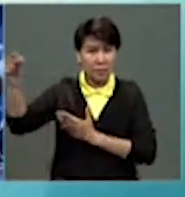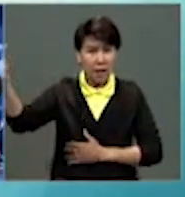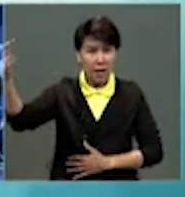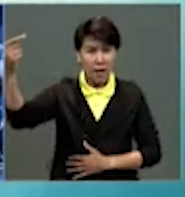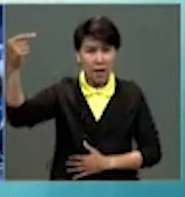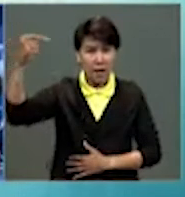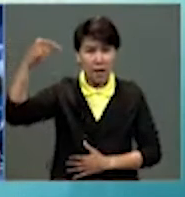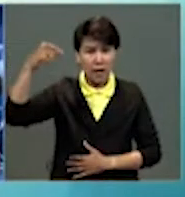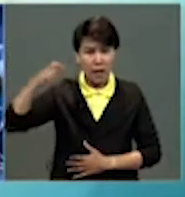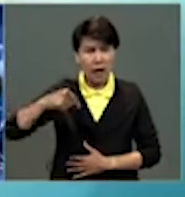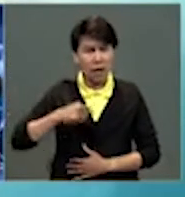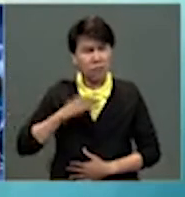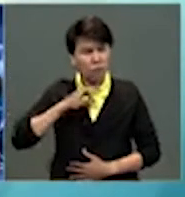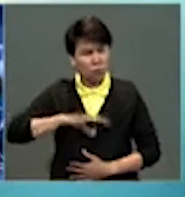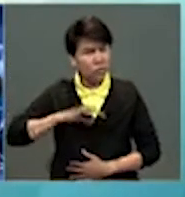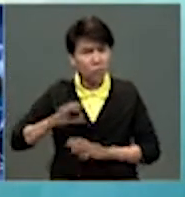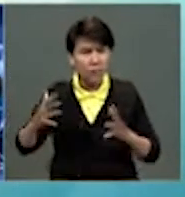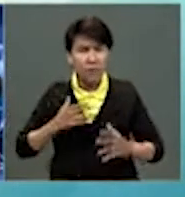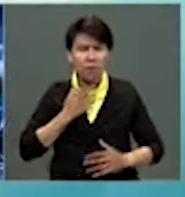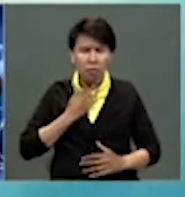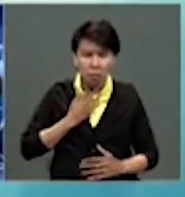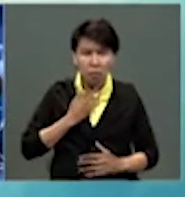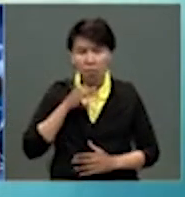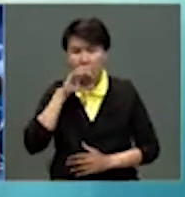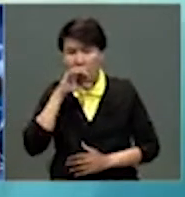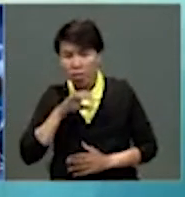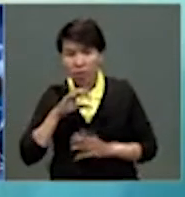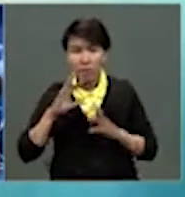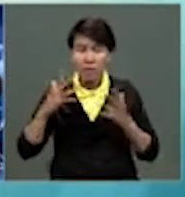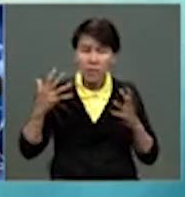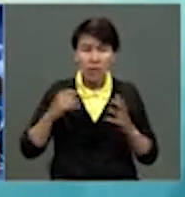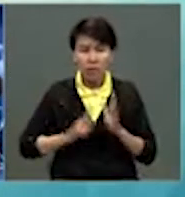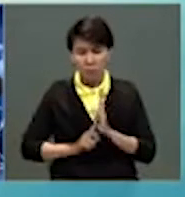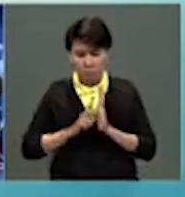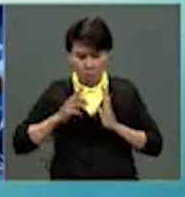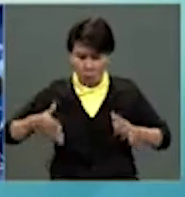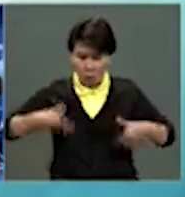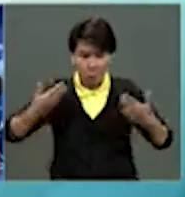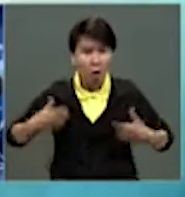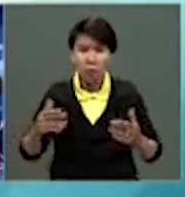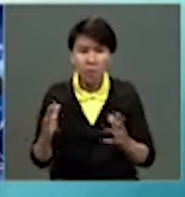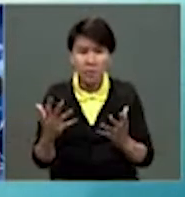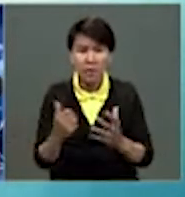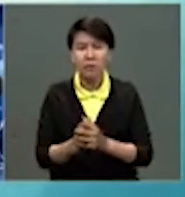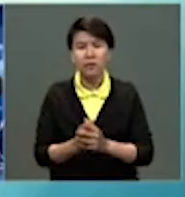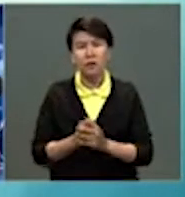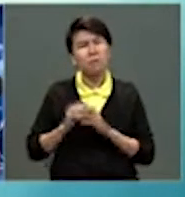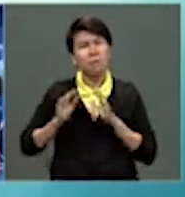คือกลุ่มที่ไม่มีอาการก่อนเดินทางรับขวามือเนี่ยนะครับก็ประมาณ1ใน 3อะพูดง่าย 1ใน 3ไม่มีอาการสีส้ม 3 16.67